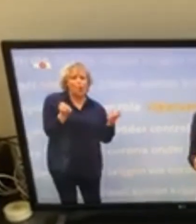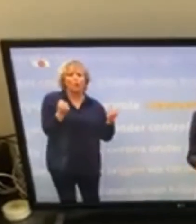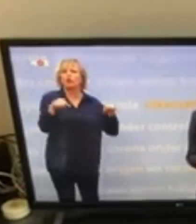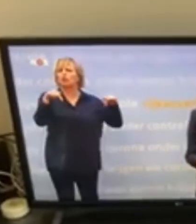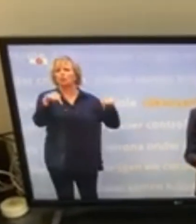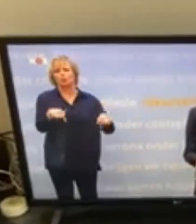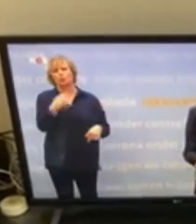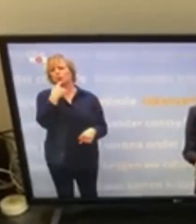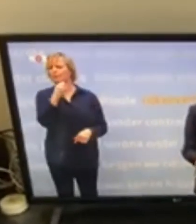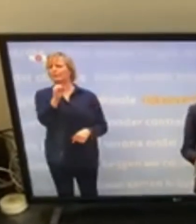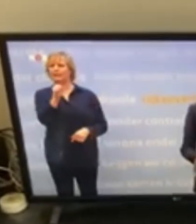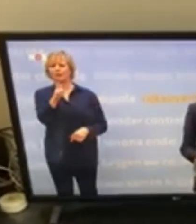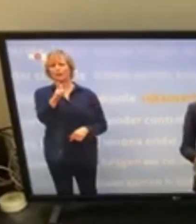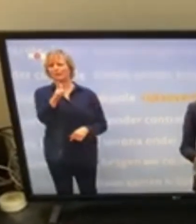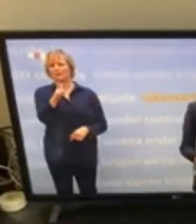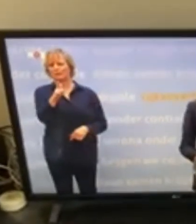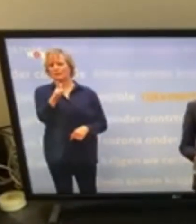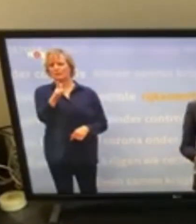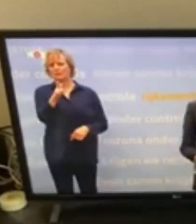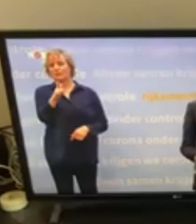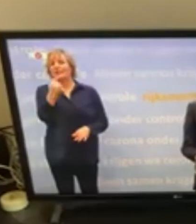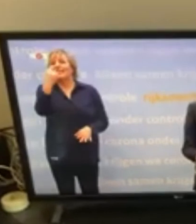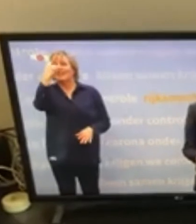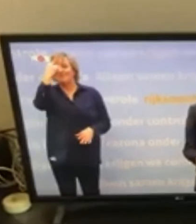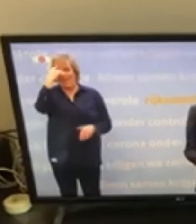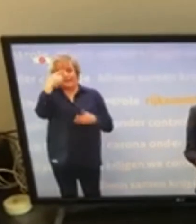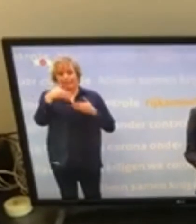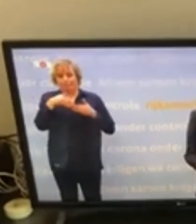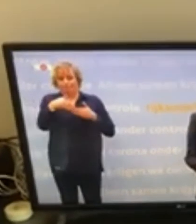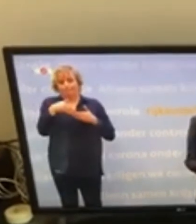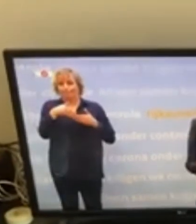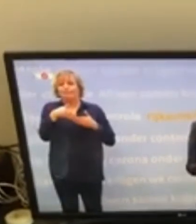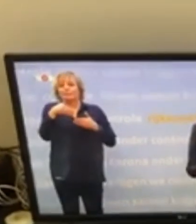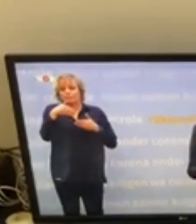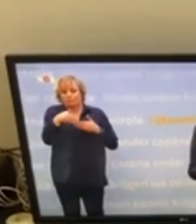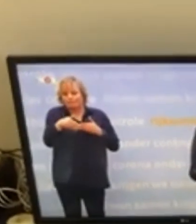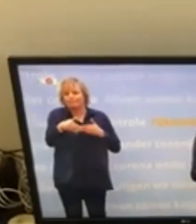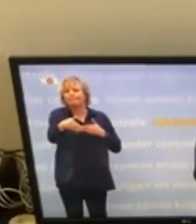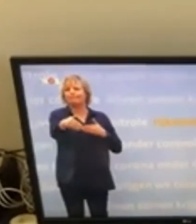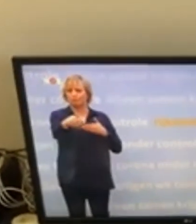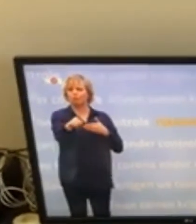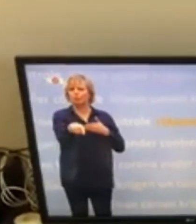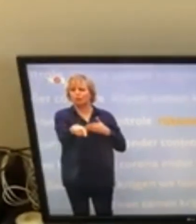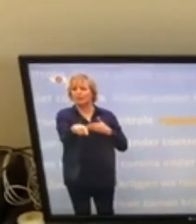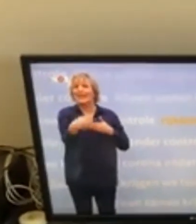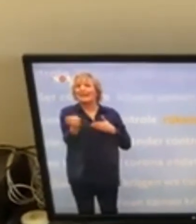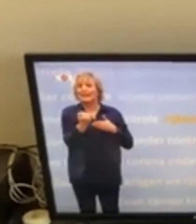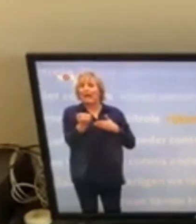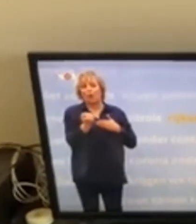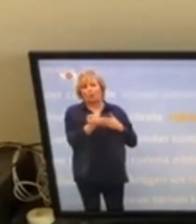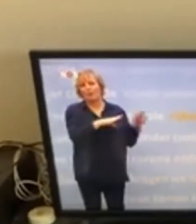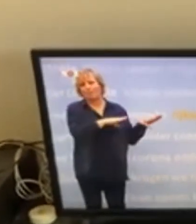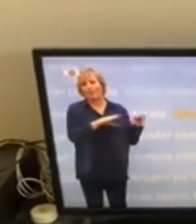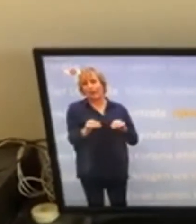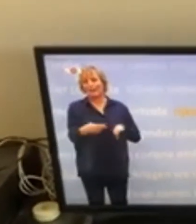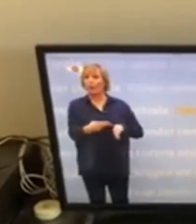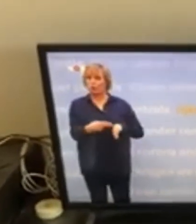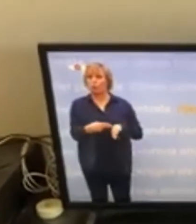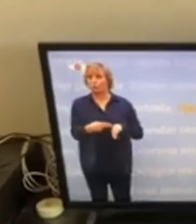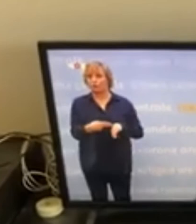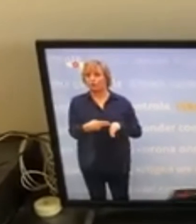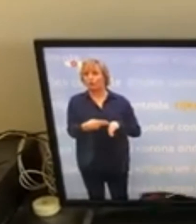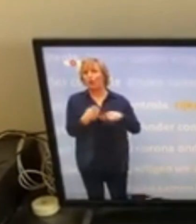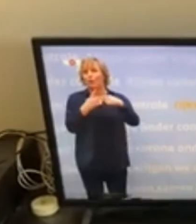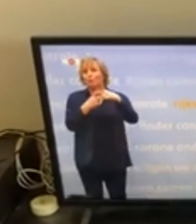nog niet goed te zeggen. En we weten ook dat het nog wel eventjes duurt. En daarom zijn we voorlopig nog afhankelijk van maatregelen en